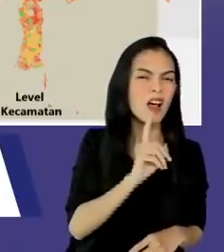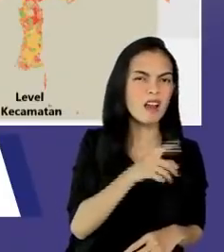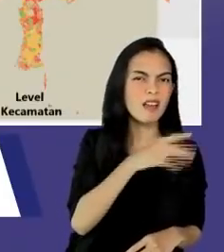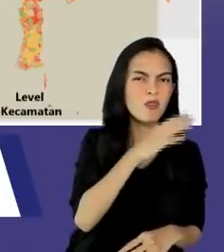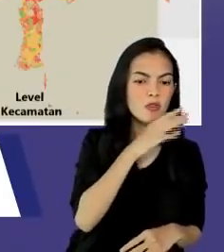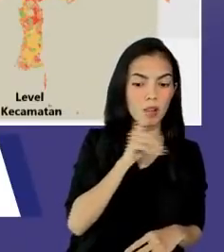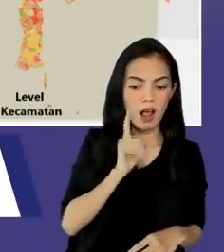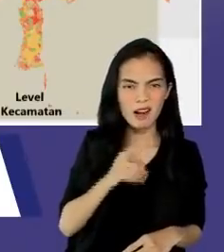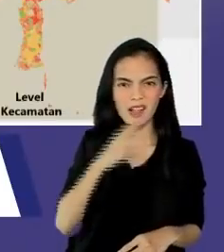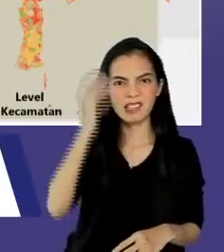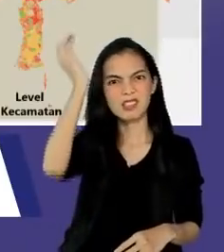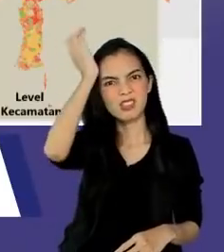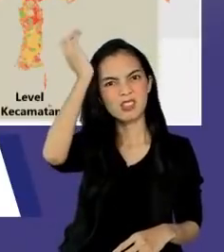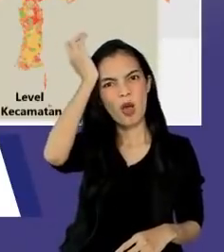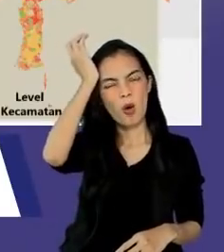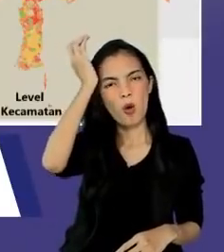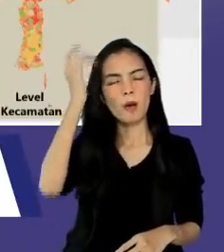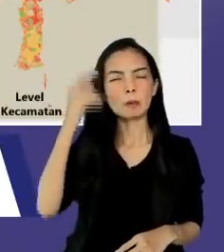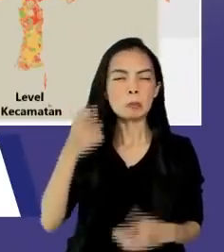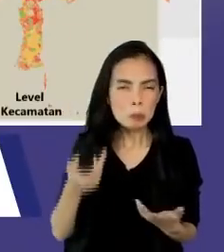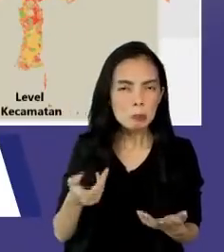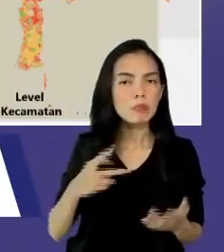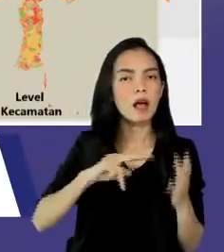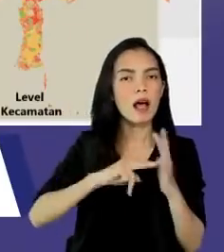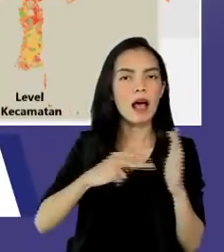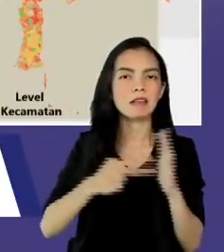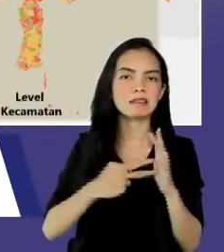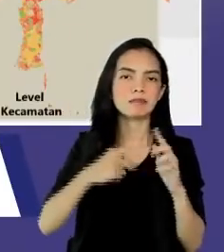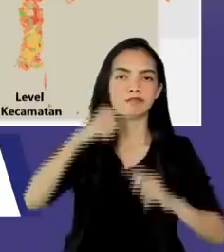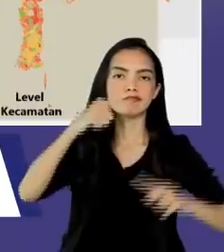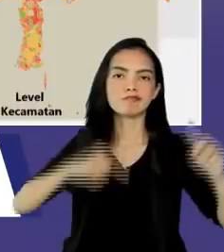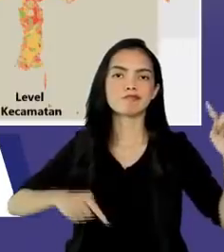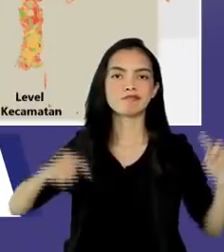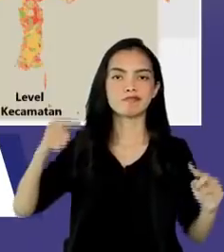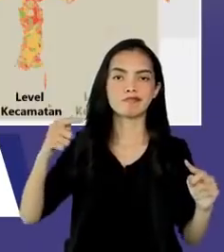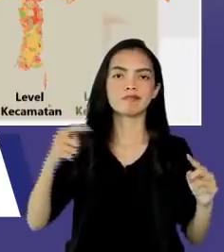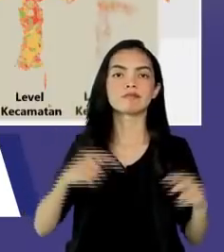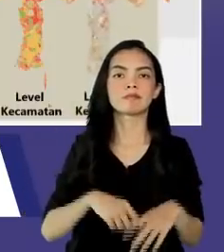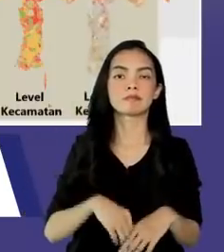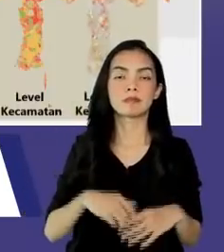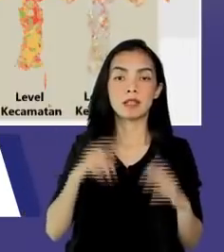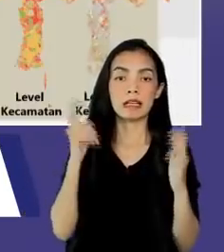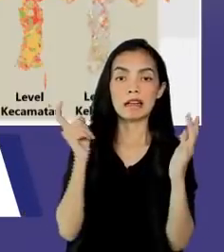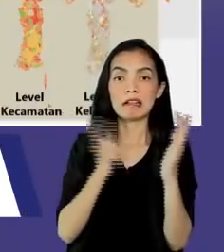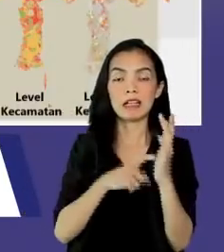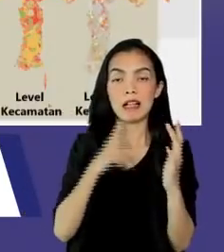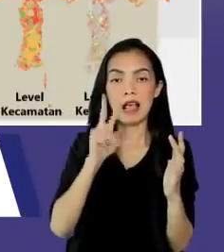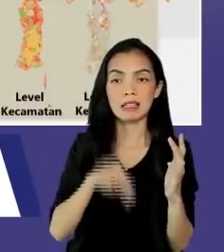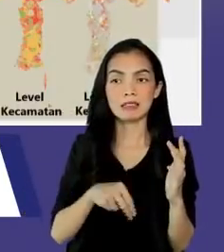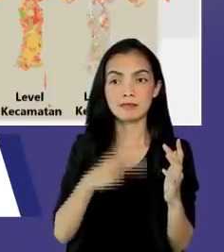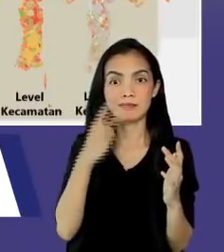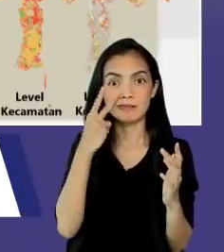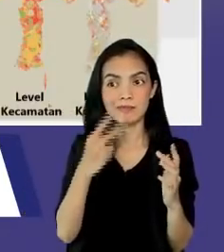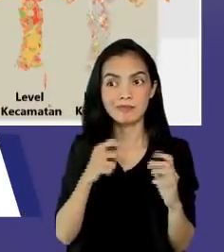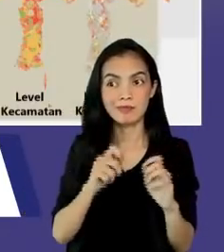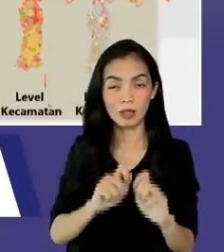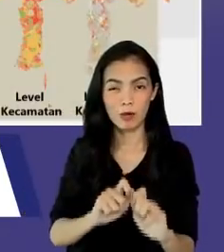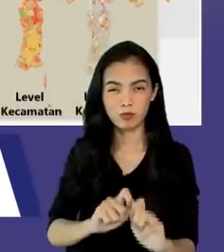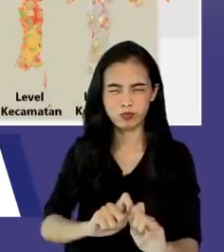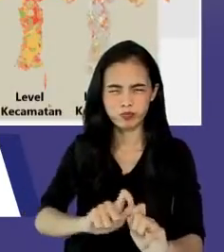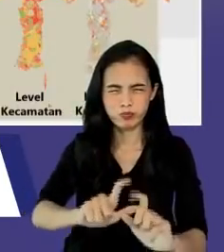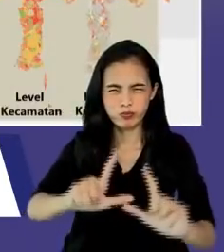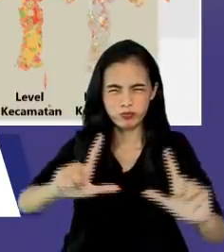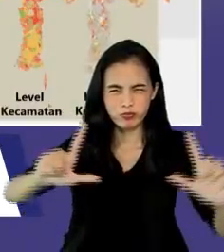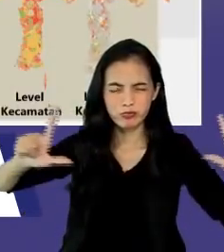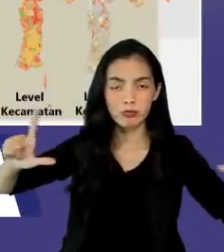dan bahkan ada yang hijau. Jadi ternyata ini sebenarnya beragam. Klik sekali lagi. Kita bisa lihat satu kali lagi di level